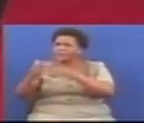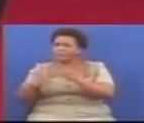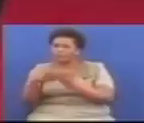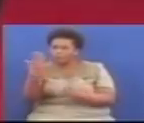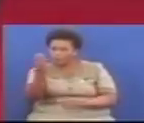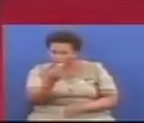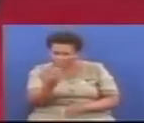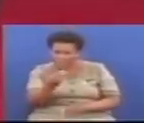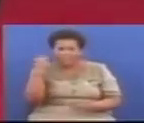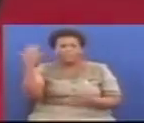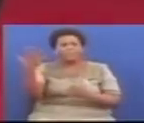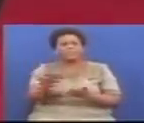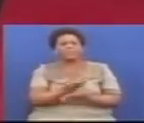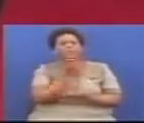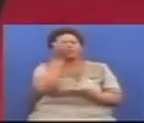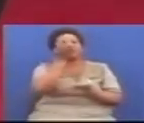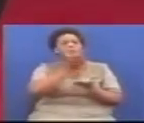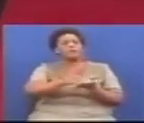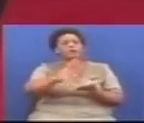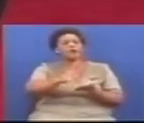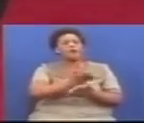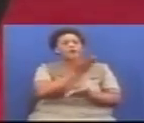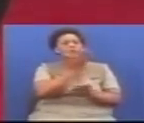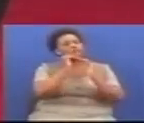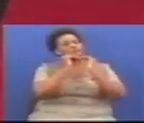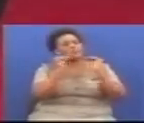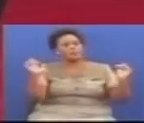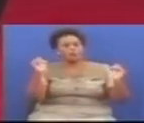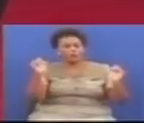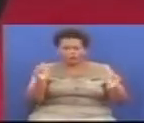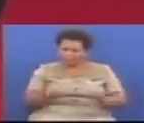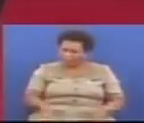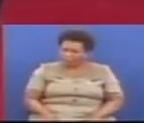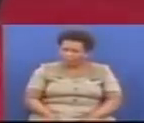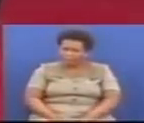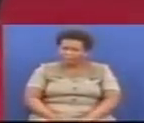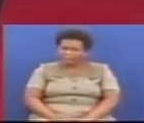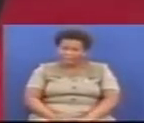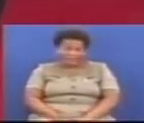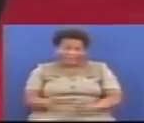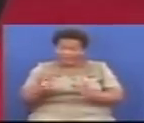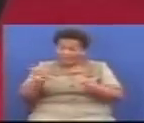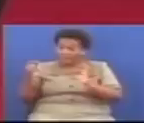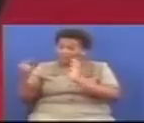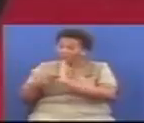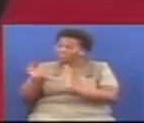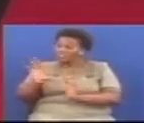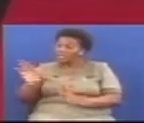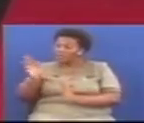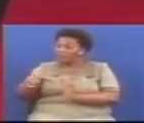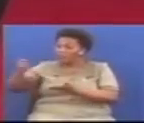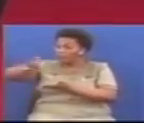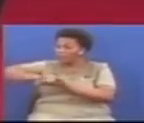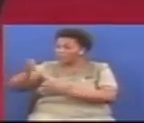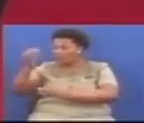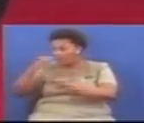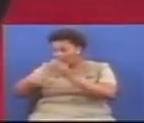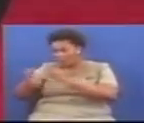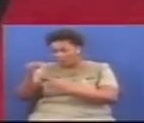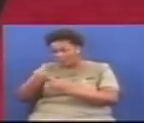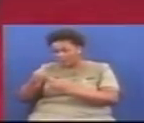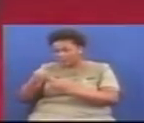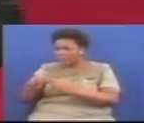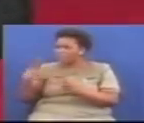yaende katika msambao unaofanana katika nchi yetu. Lakini hoja yake ya kuongeza posho na kupeleka ruzuku, miradi mingi ya ruzuku kipindi